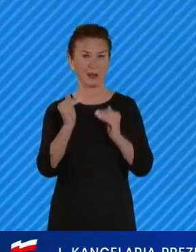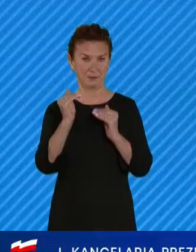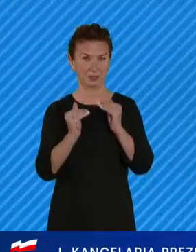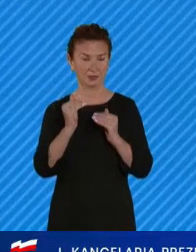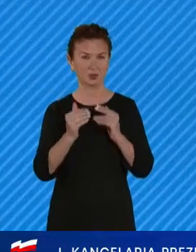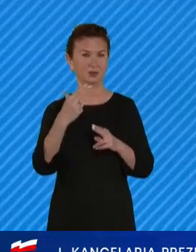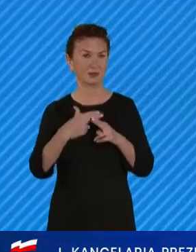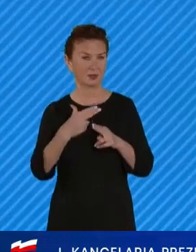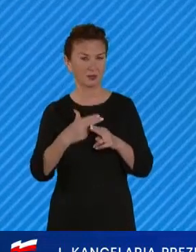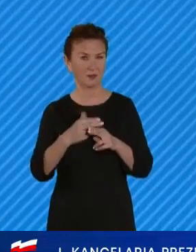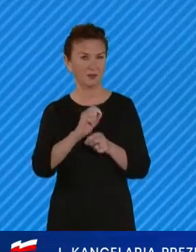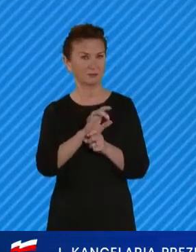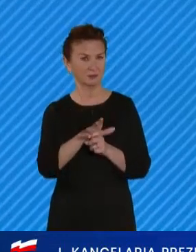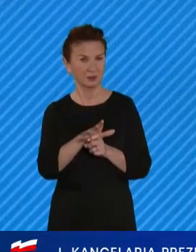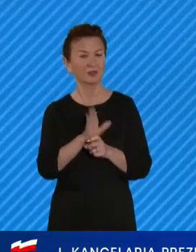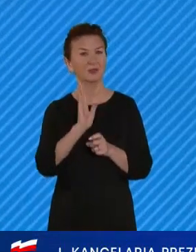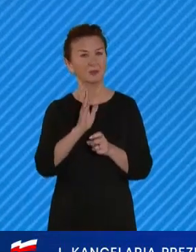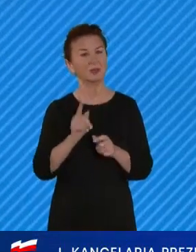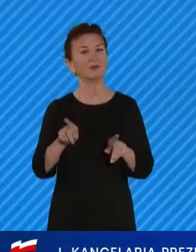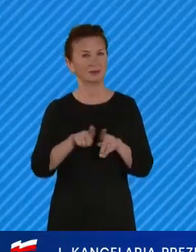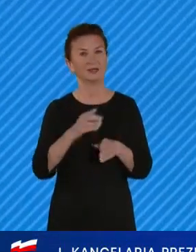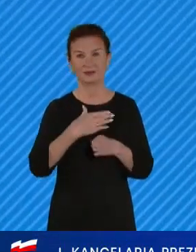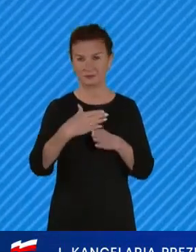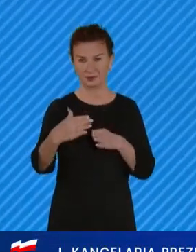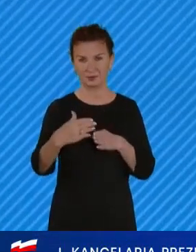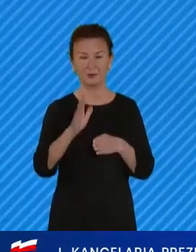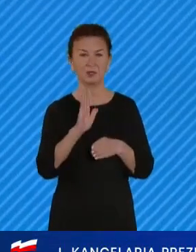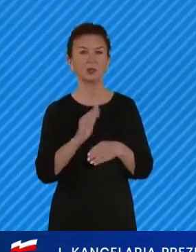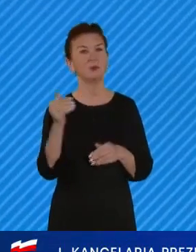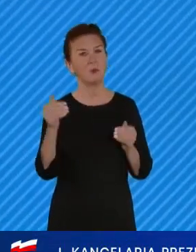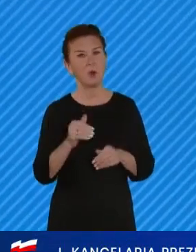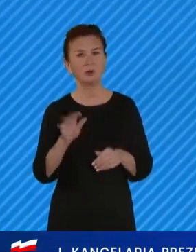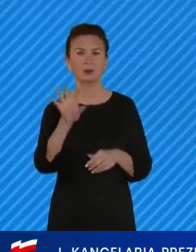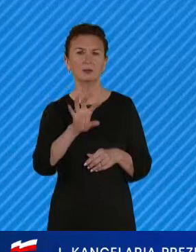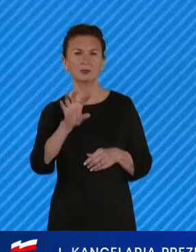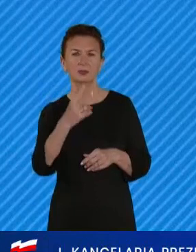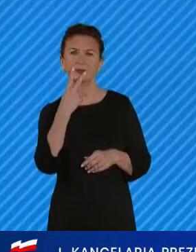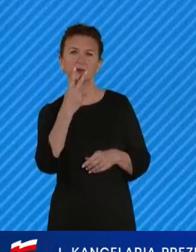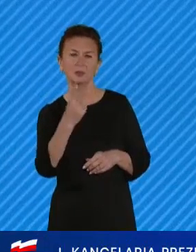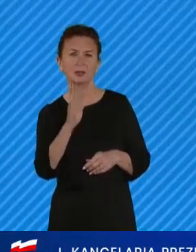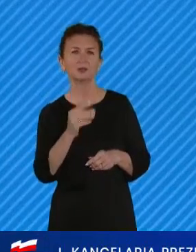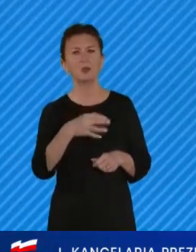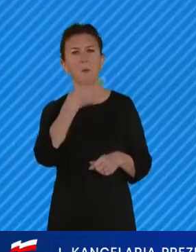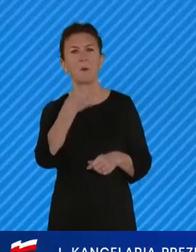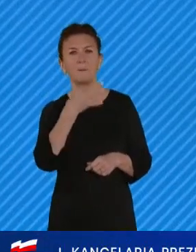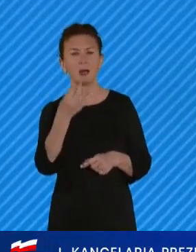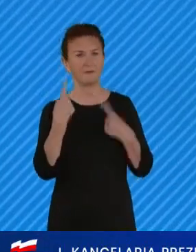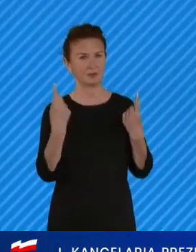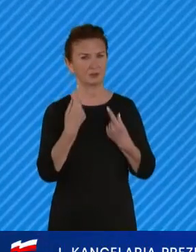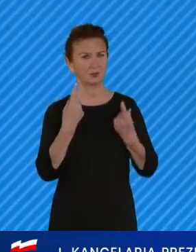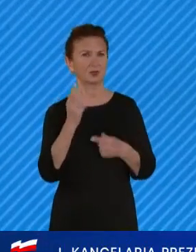się utrzyma, to również i poprawę będziemy mogli zobaczyć dopiero za jakiś czas.